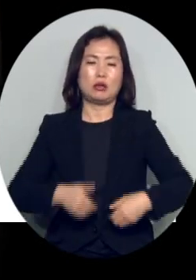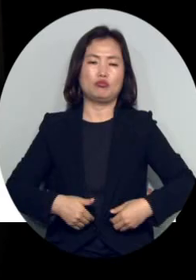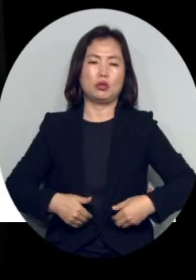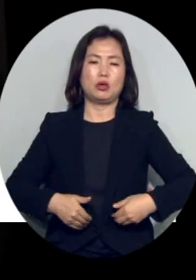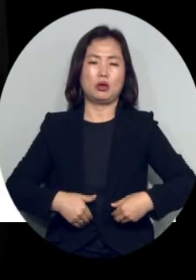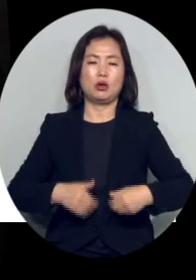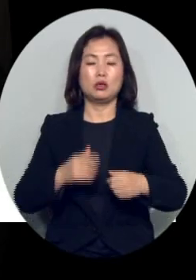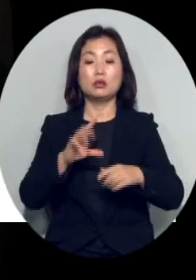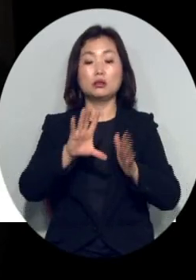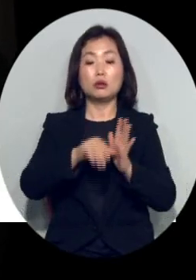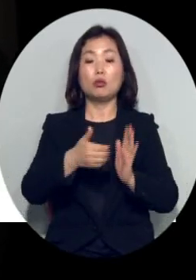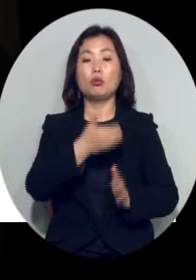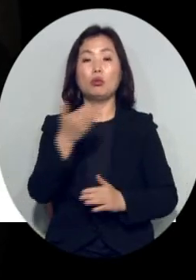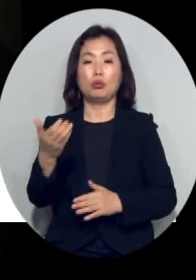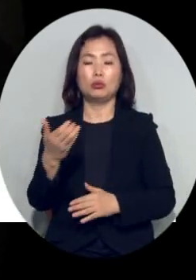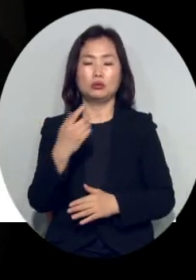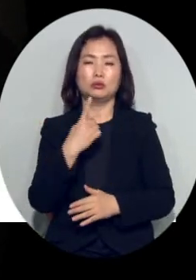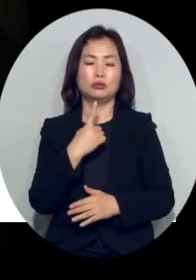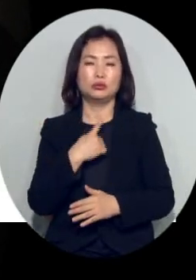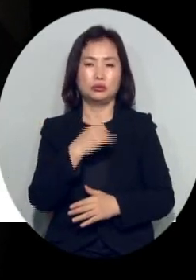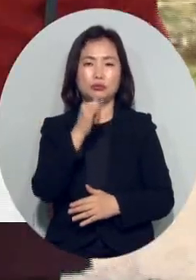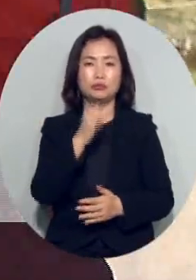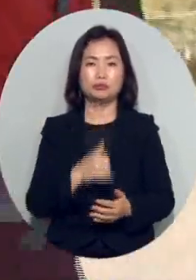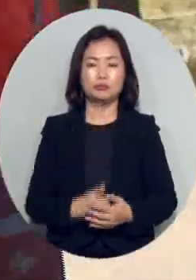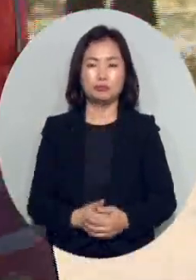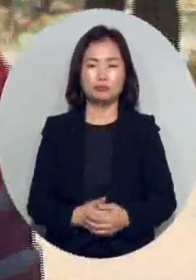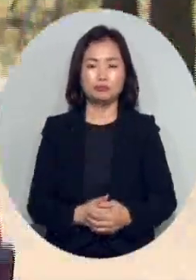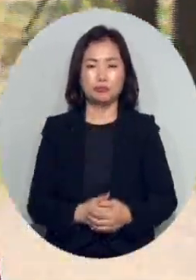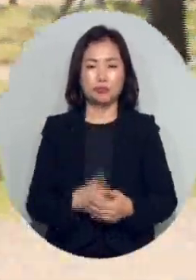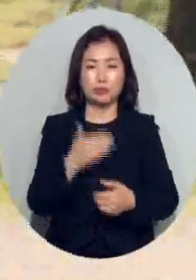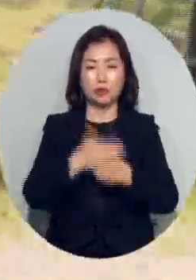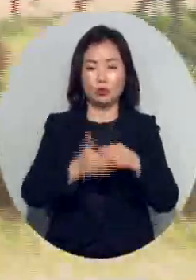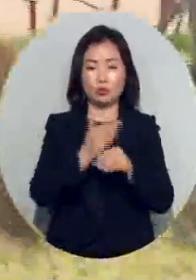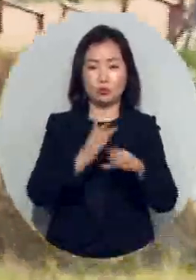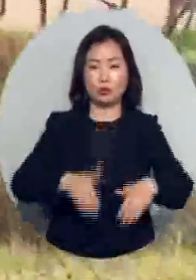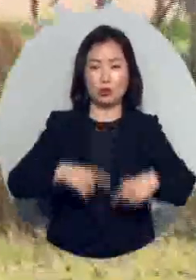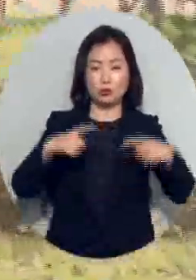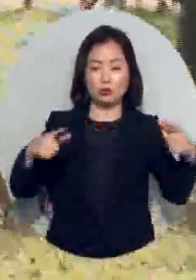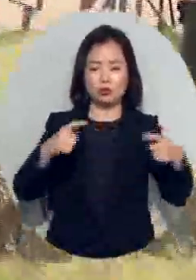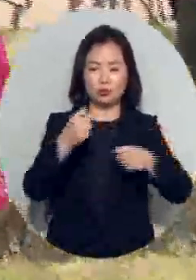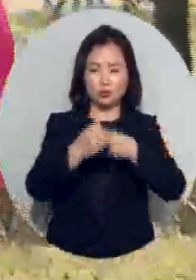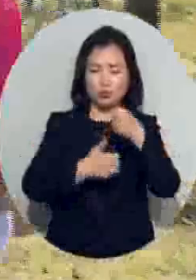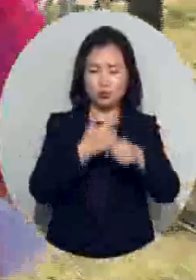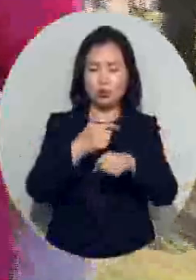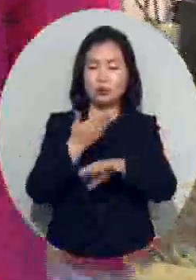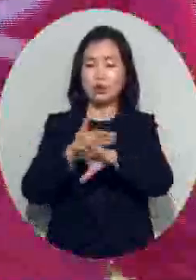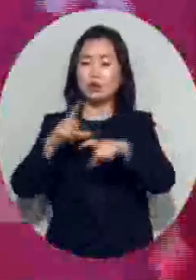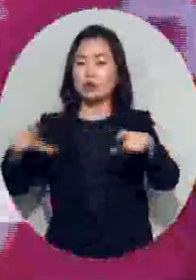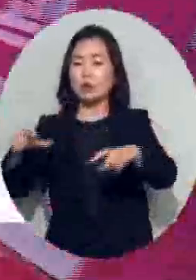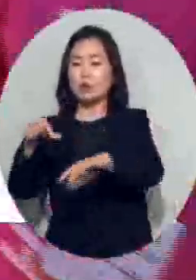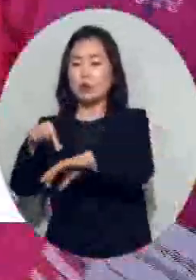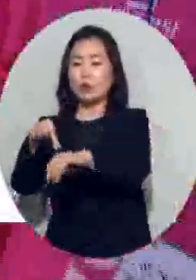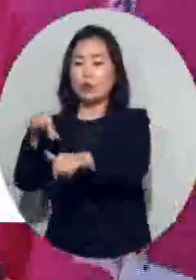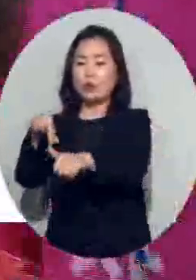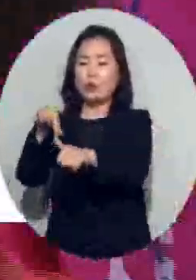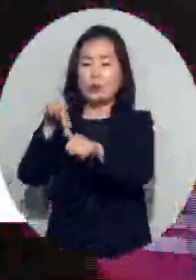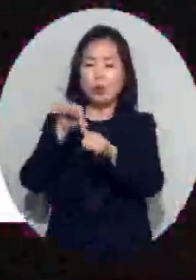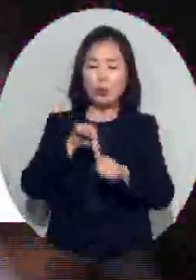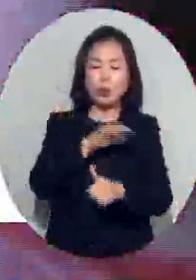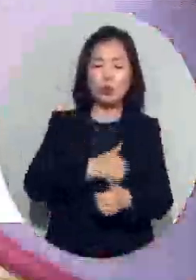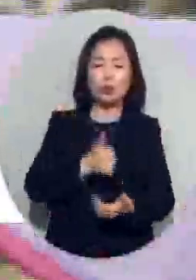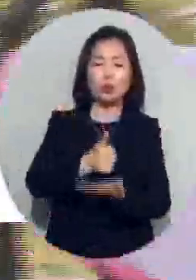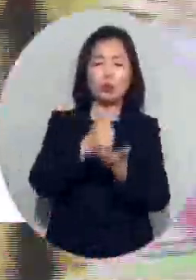그래서 직거래 때 이제 옮겨 놓을 거에요 대구 중 남구 단 수십년간 낙하산 공천 이 이루어진 대표적인